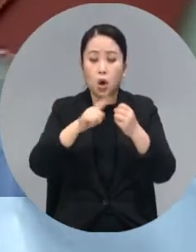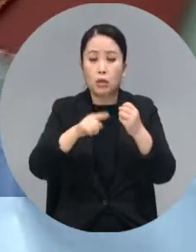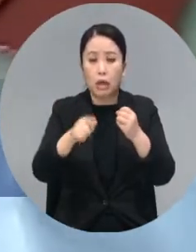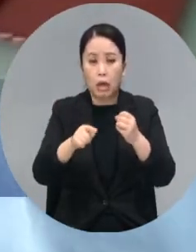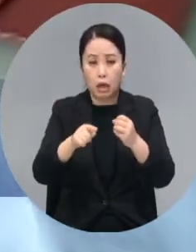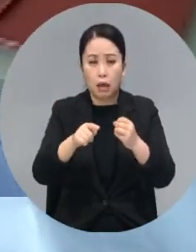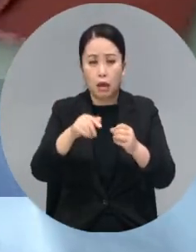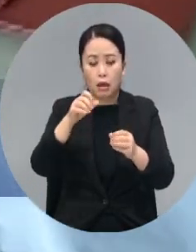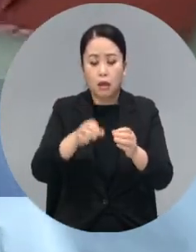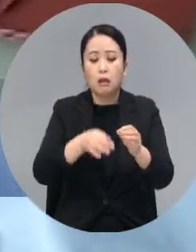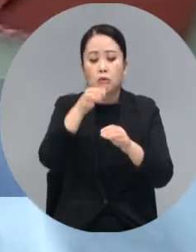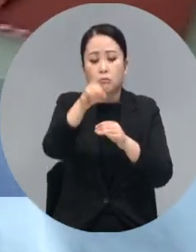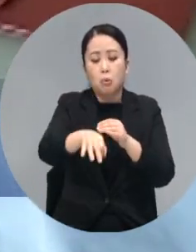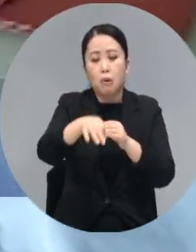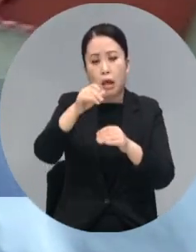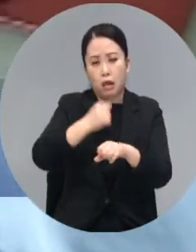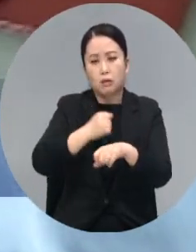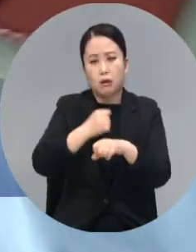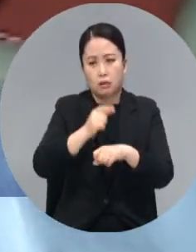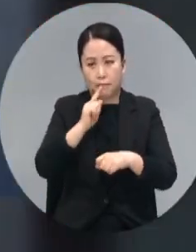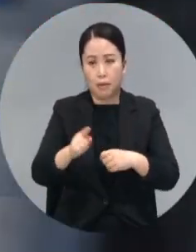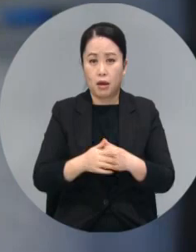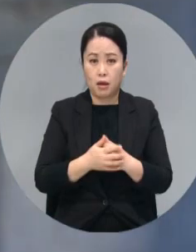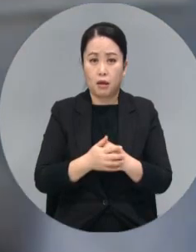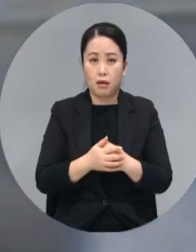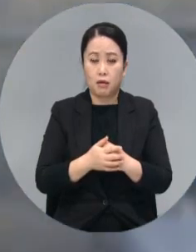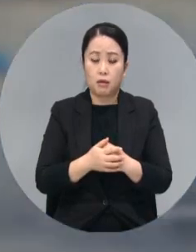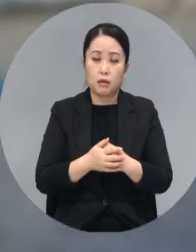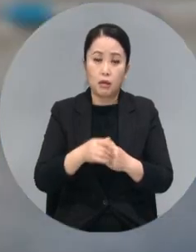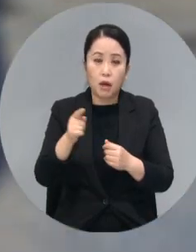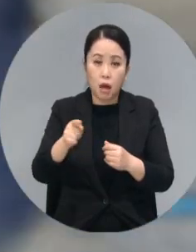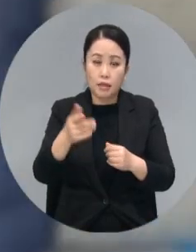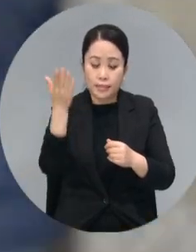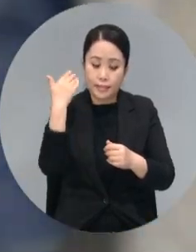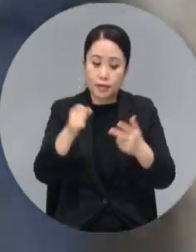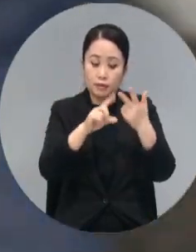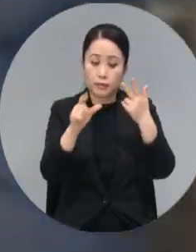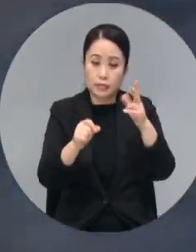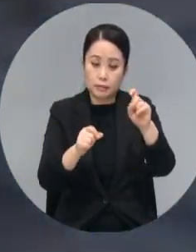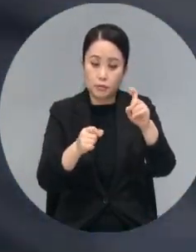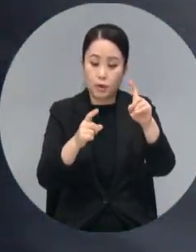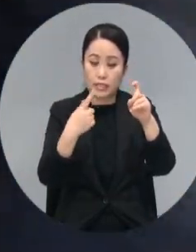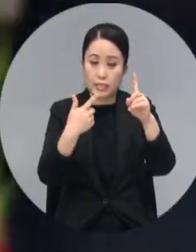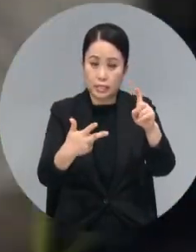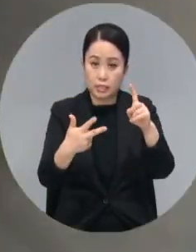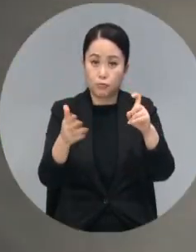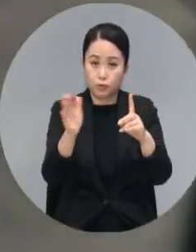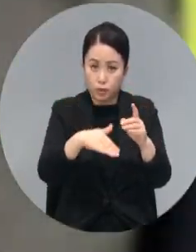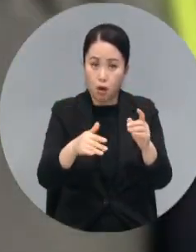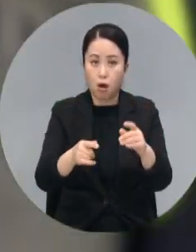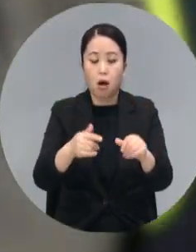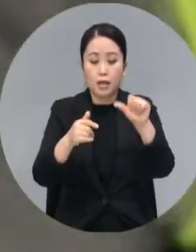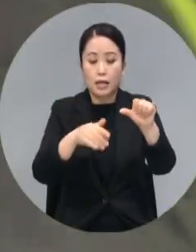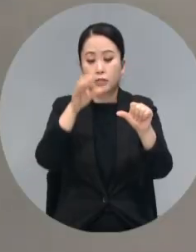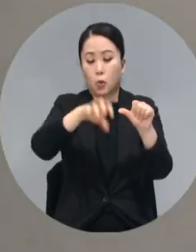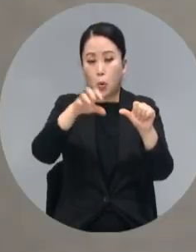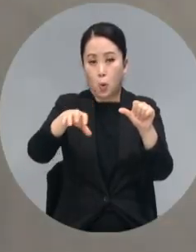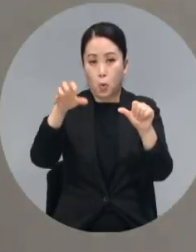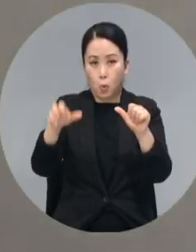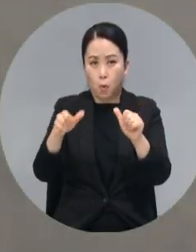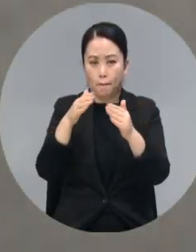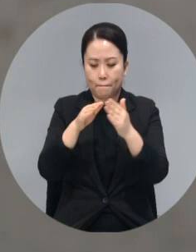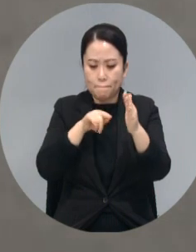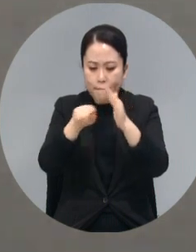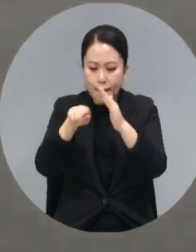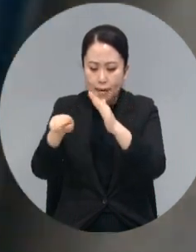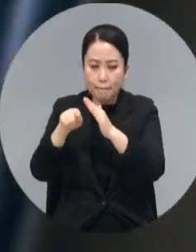가면 불전놈이 기다리 내가 지난 7일부터 고액 체납자 자택 5곳을 잇따라 수색한